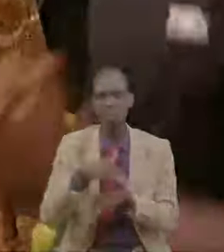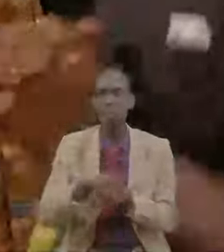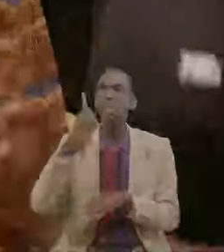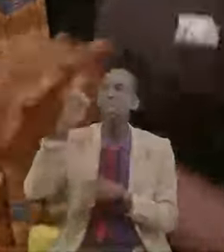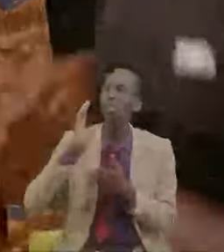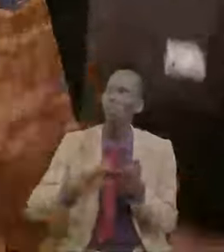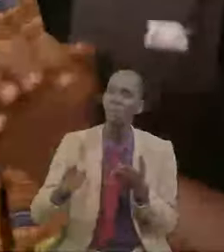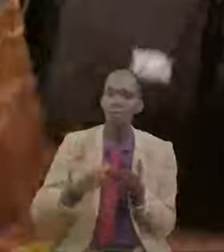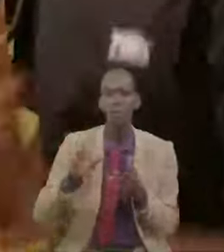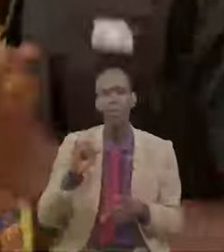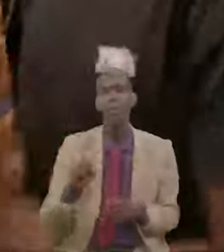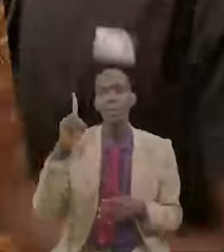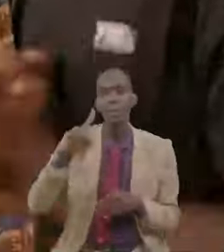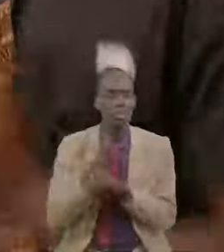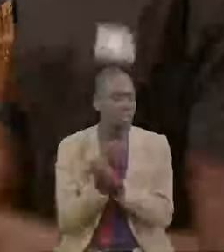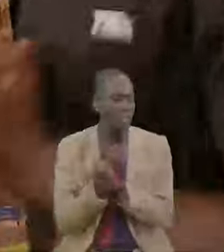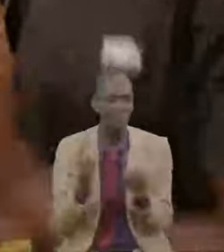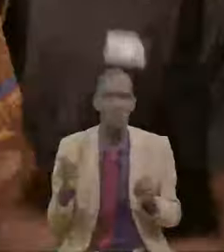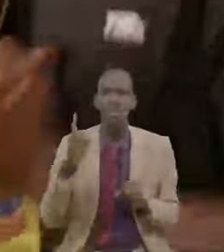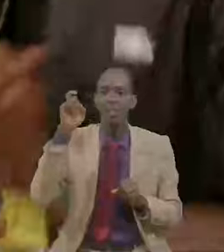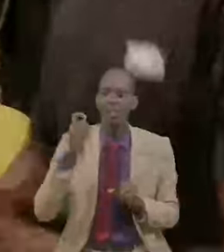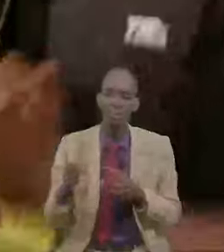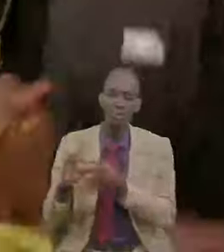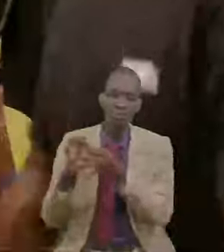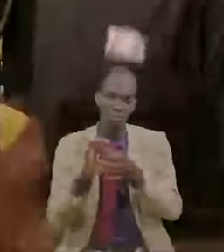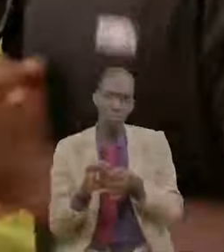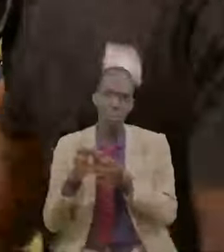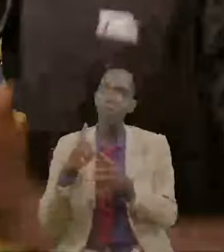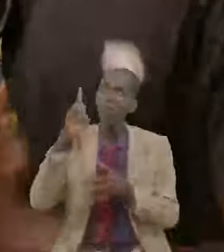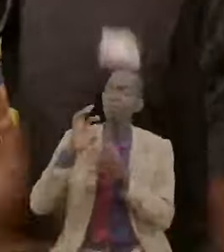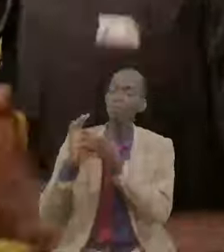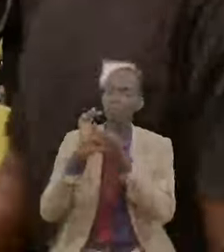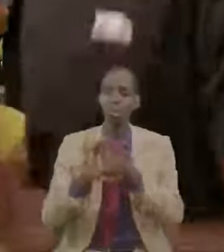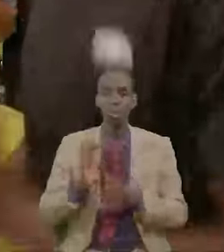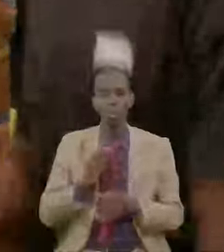Seigneur sauve. Le Seigneur réconcilie. Alors,